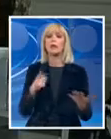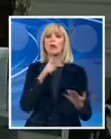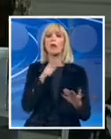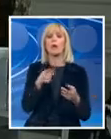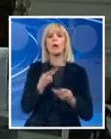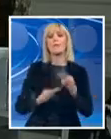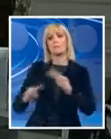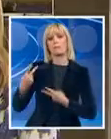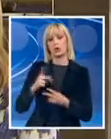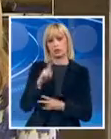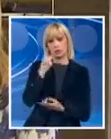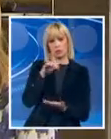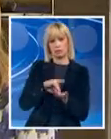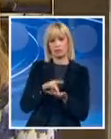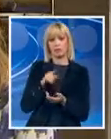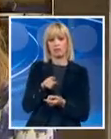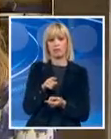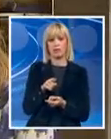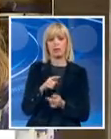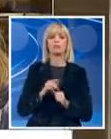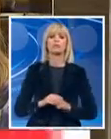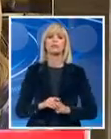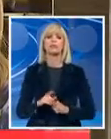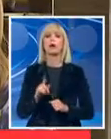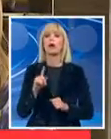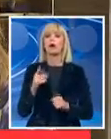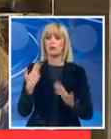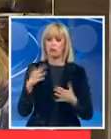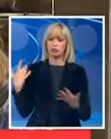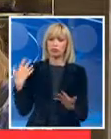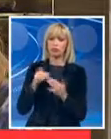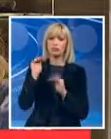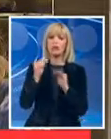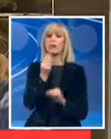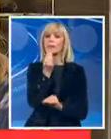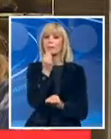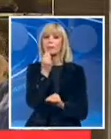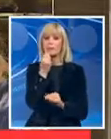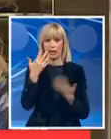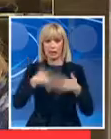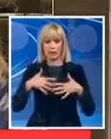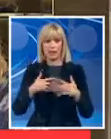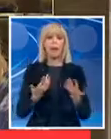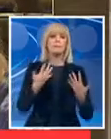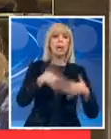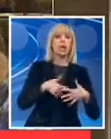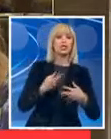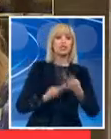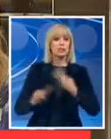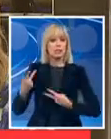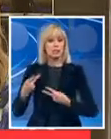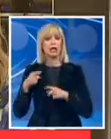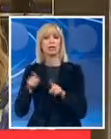bave proizvodnjom. Najviše su se do sada javljali oni klijenti koji posluju u okviru prehrambene industrije, mašinske industrije, ali dosta u